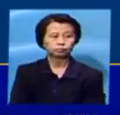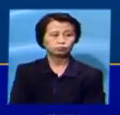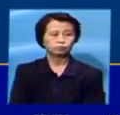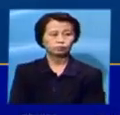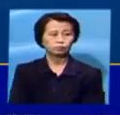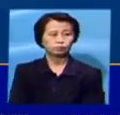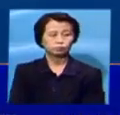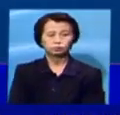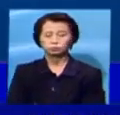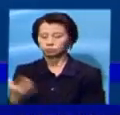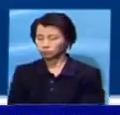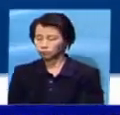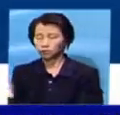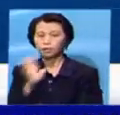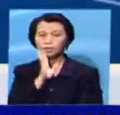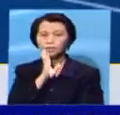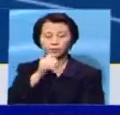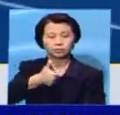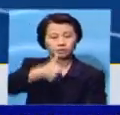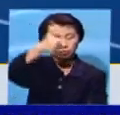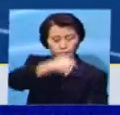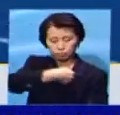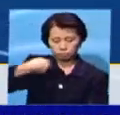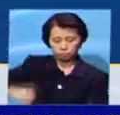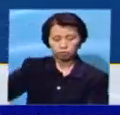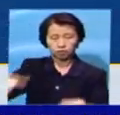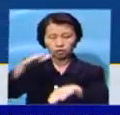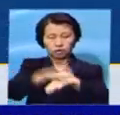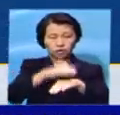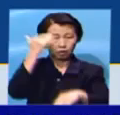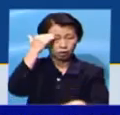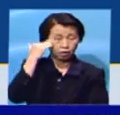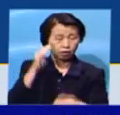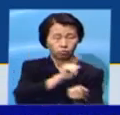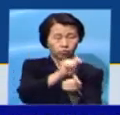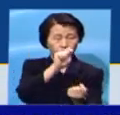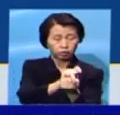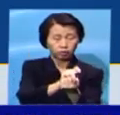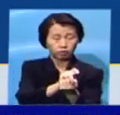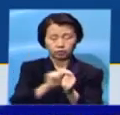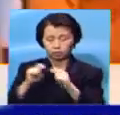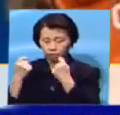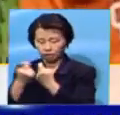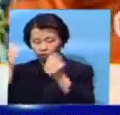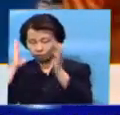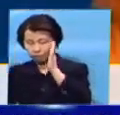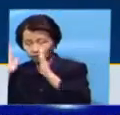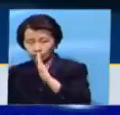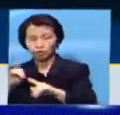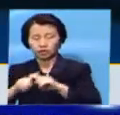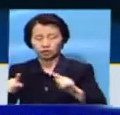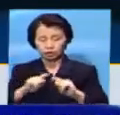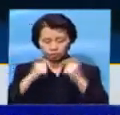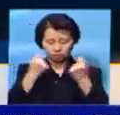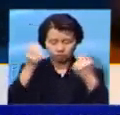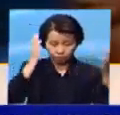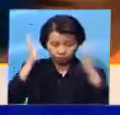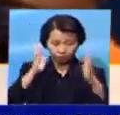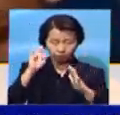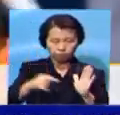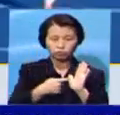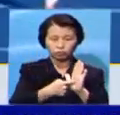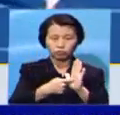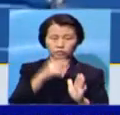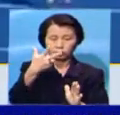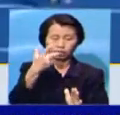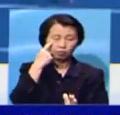kitaalifuk belia berkata kemenangan Cina ke atas k Selatan bukan penentu nasib skuad Negara apa penting skuad negara perlu mencatat tig